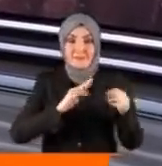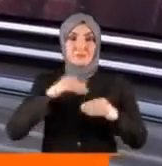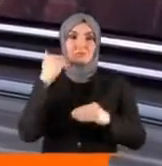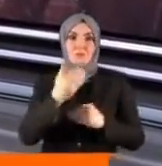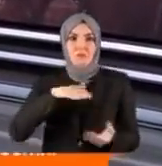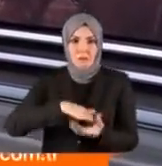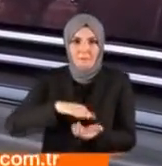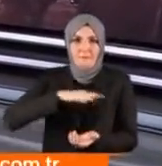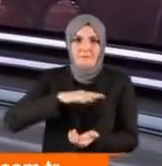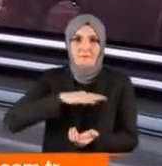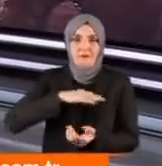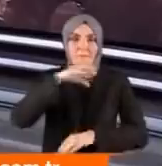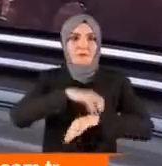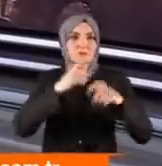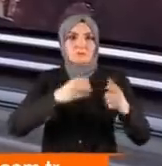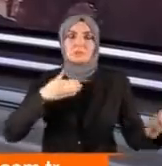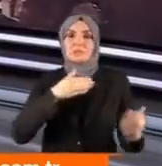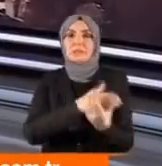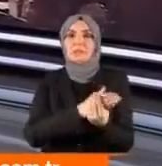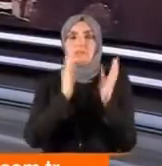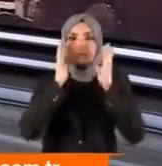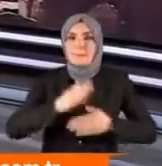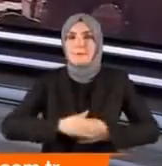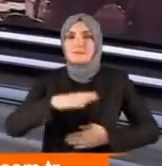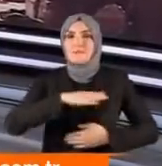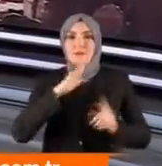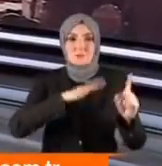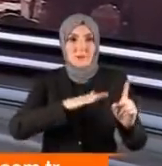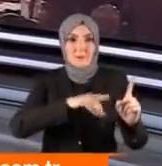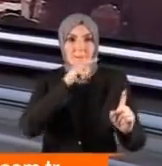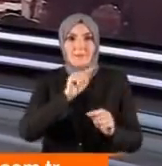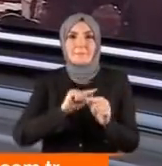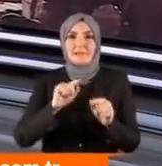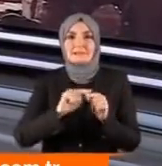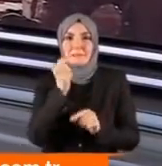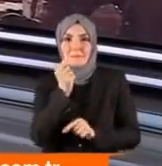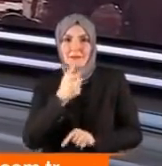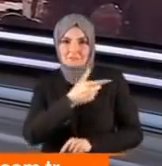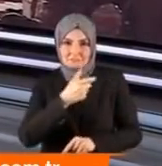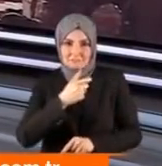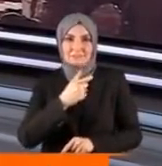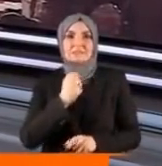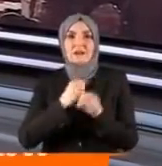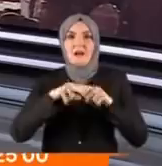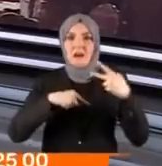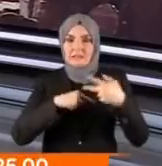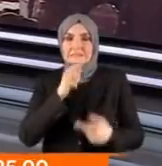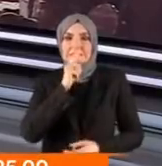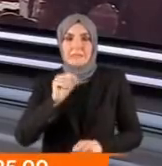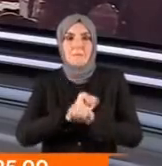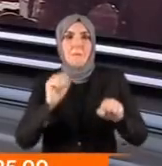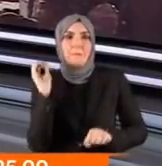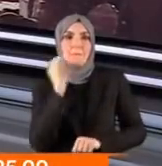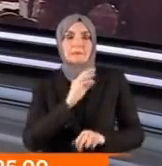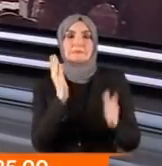aksa'ya Girdi namaz kılan cemaate plastik mermi gaz ve ses bombalarıyla saldırdı namaz kıldıkları sırada